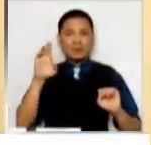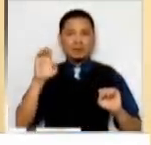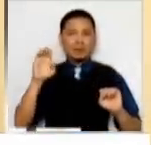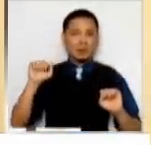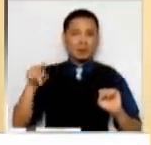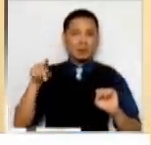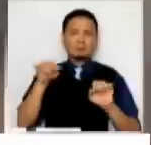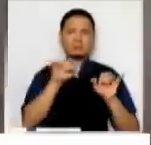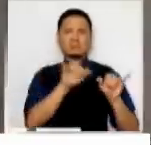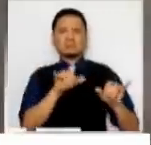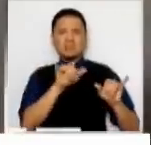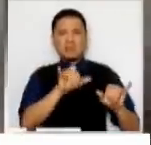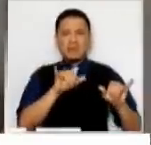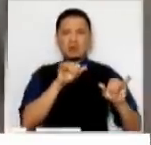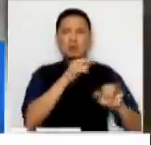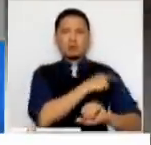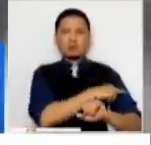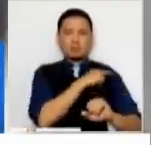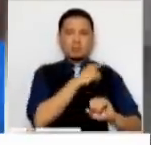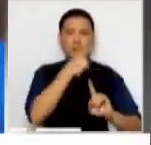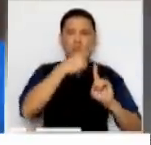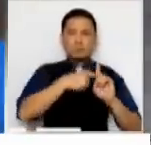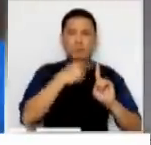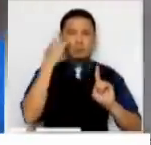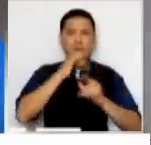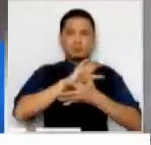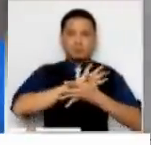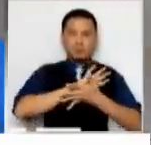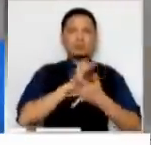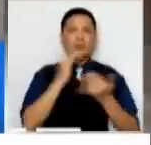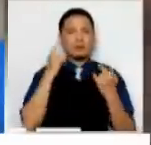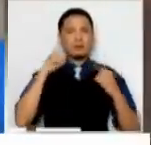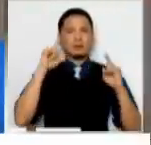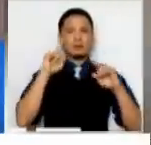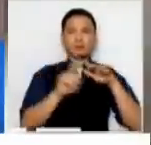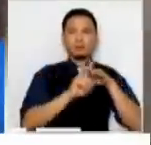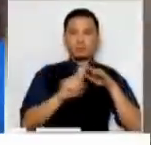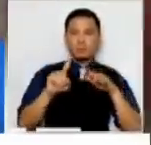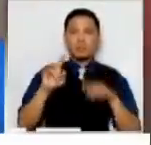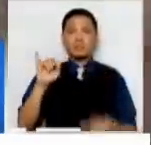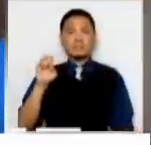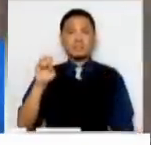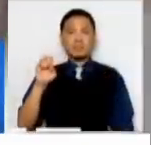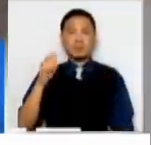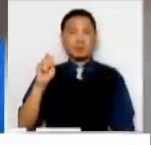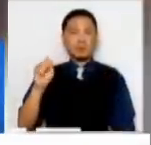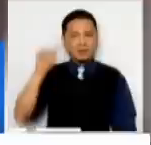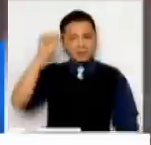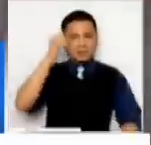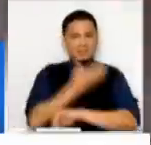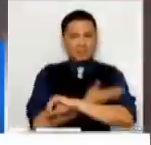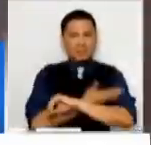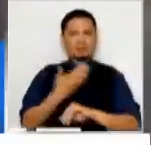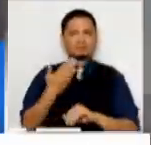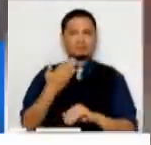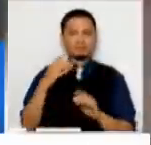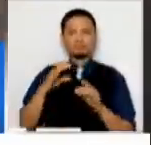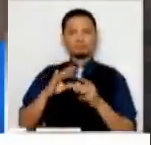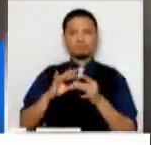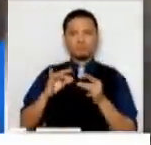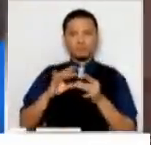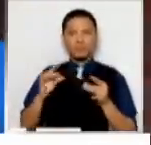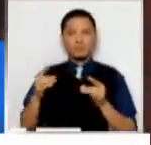COVID-19. Sa video inilabas ni dating Senador Jinggoy Estrada, makikitang tulak-tulak niya ang kanyang ama sakay ng wheelchair palabas ng